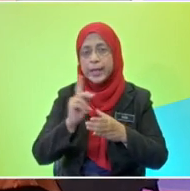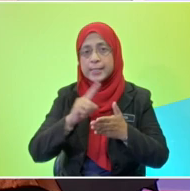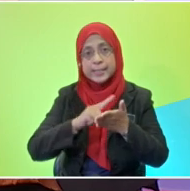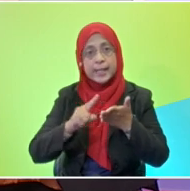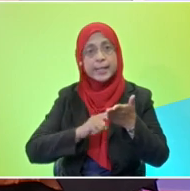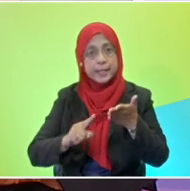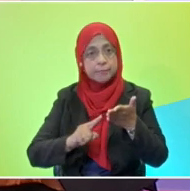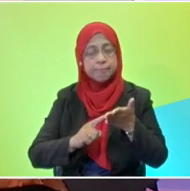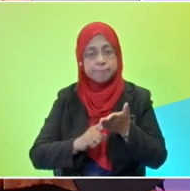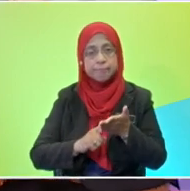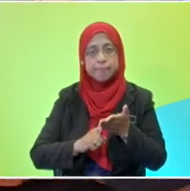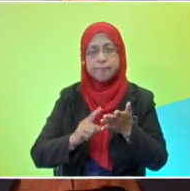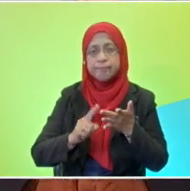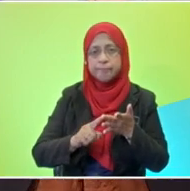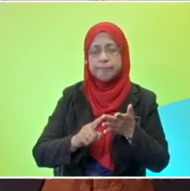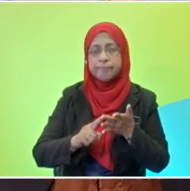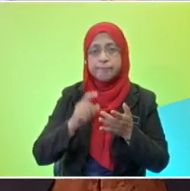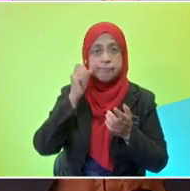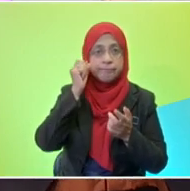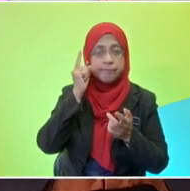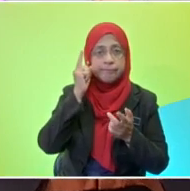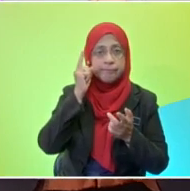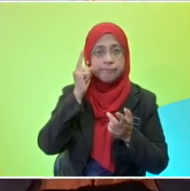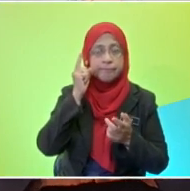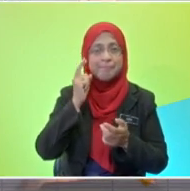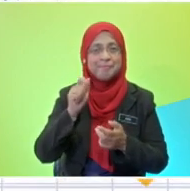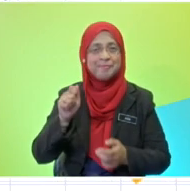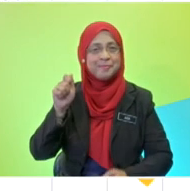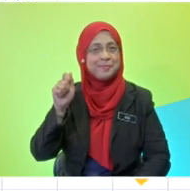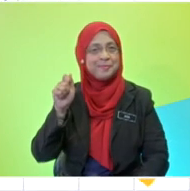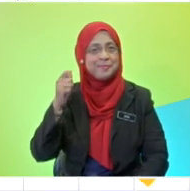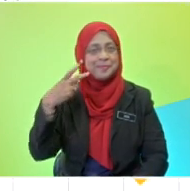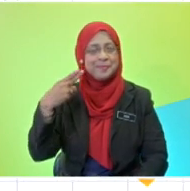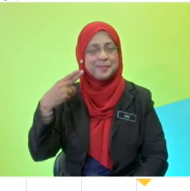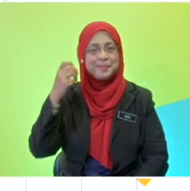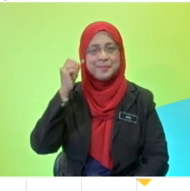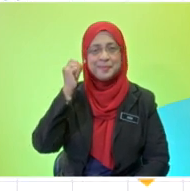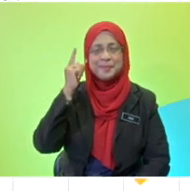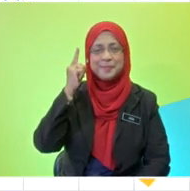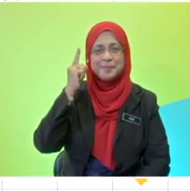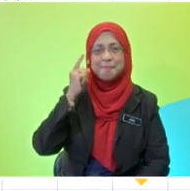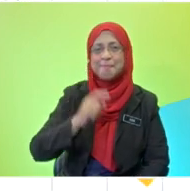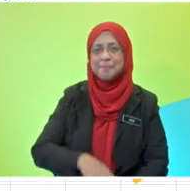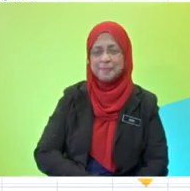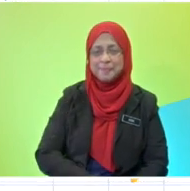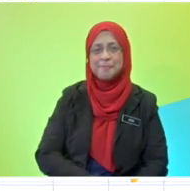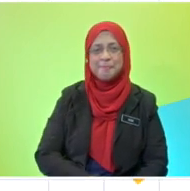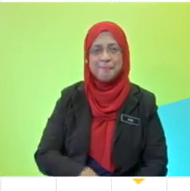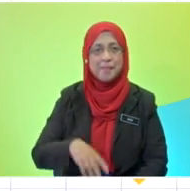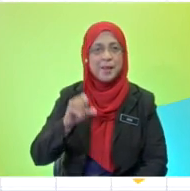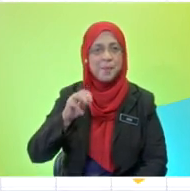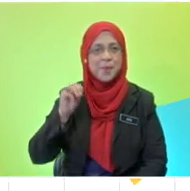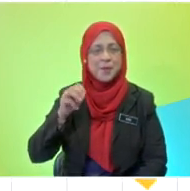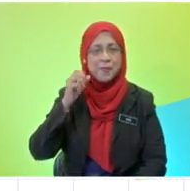berapa sekalian paham atau tidak Oke kalau paham kalau angkat kaki hijau ya tolong angkat kaki hijau Nah kita tengok